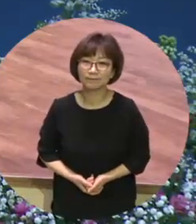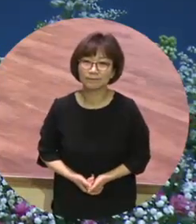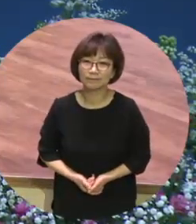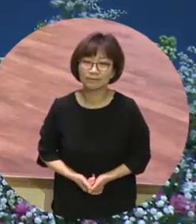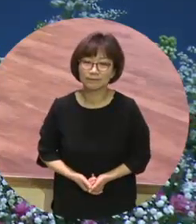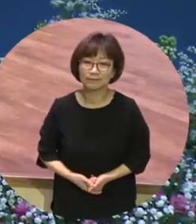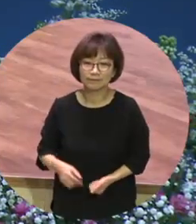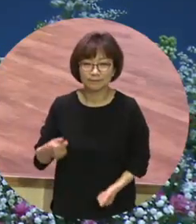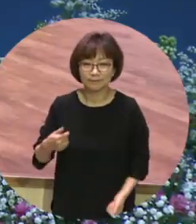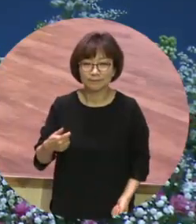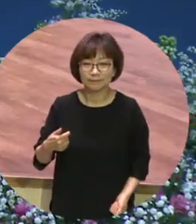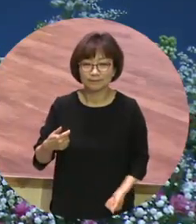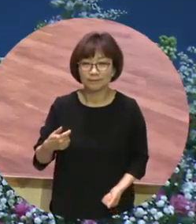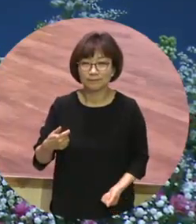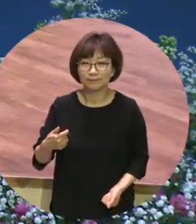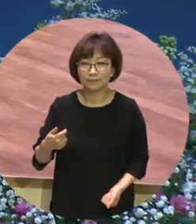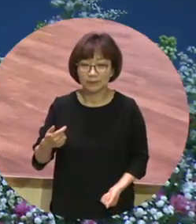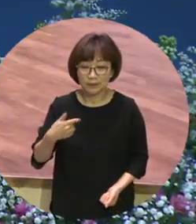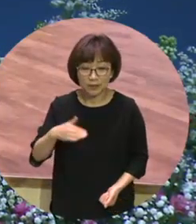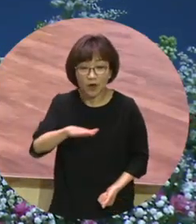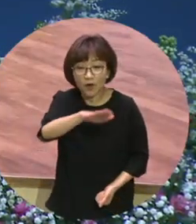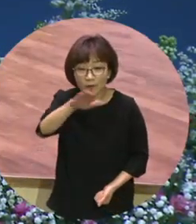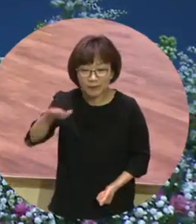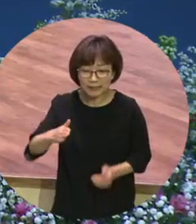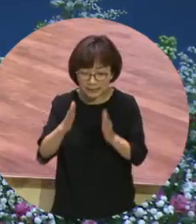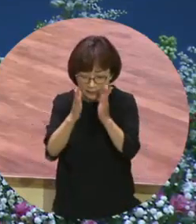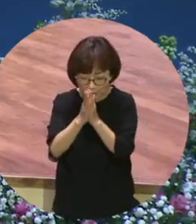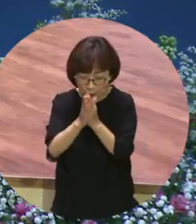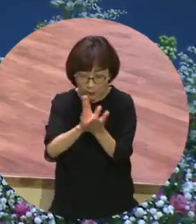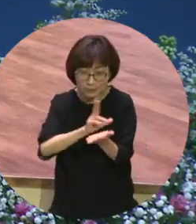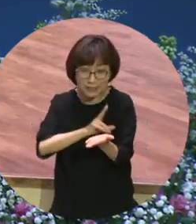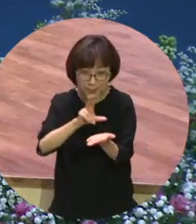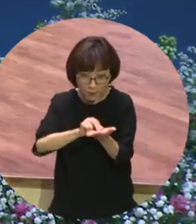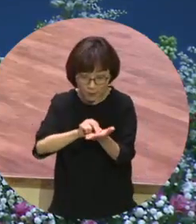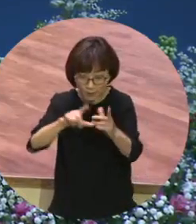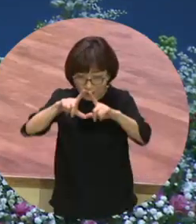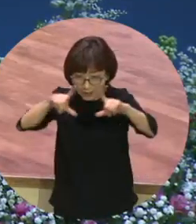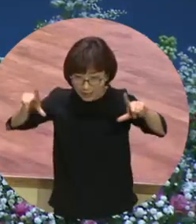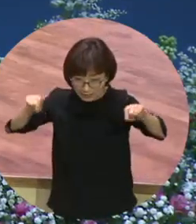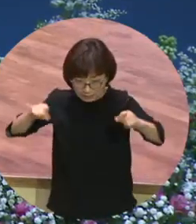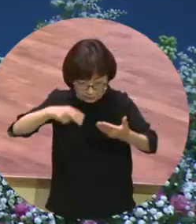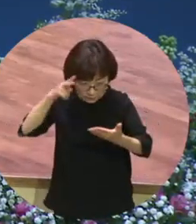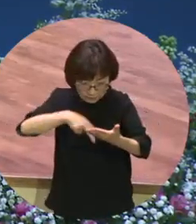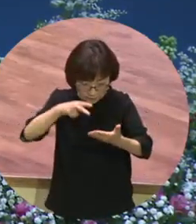전해 주었습니다. 여러분이 그 기도 제목을 붙잡고 믿음에 도전하시기 바랍니다.